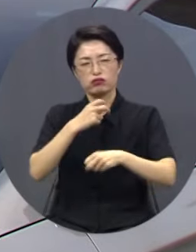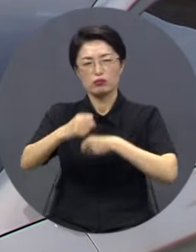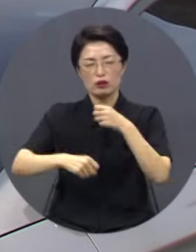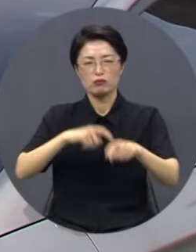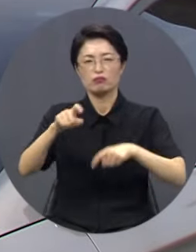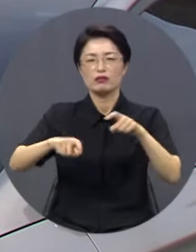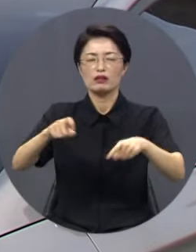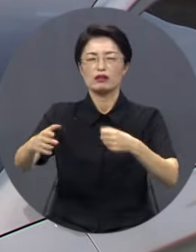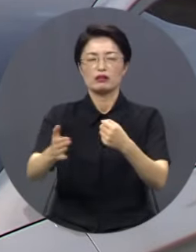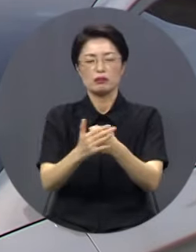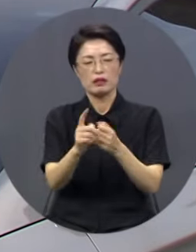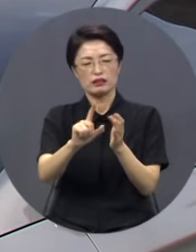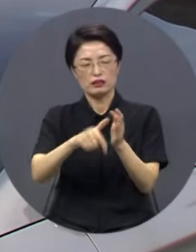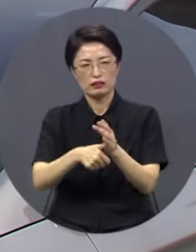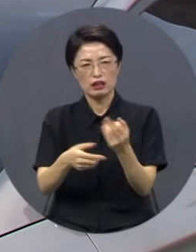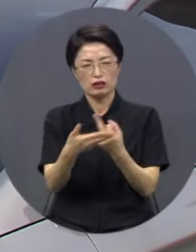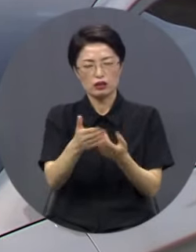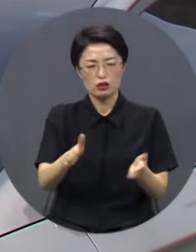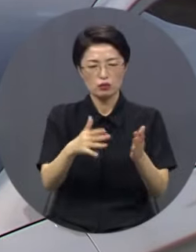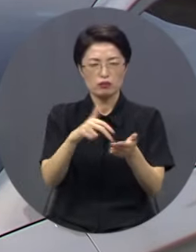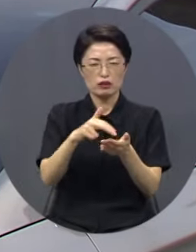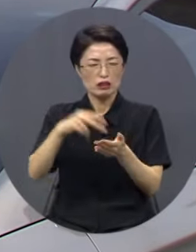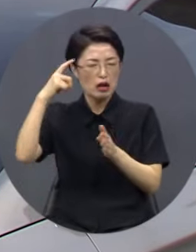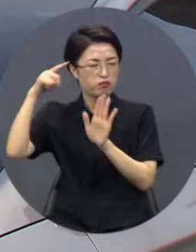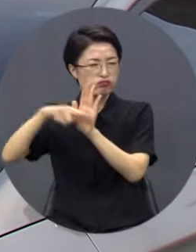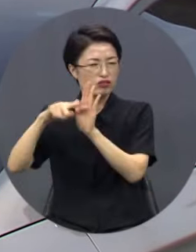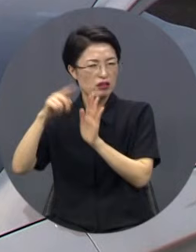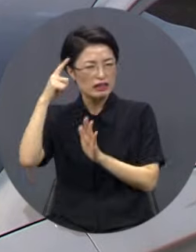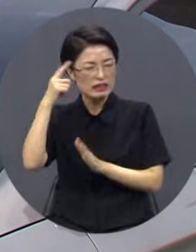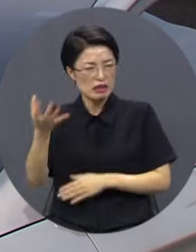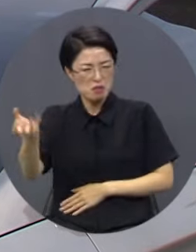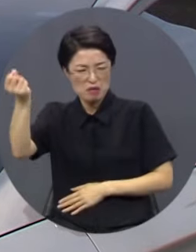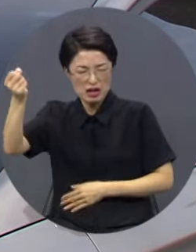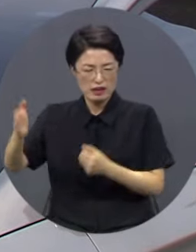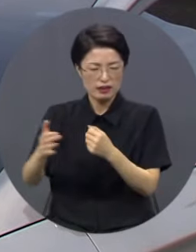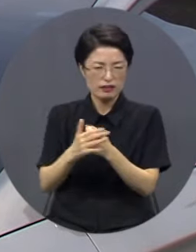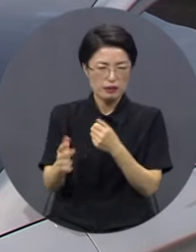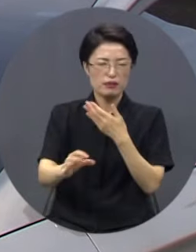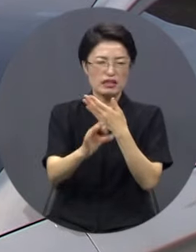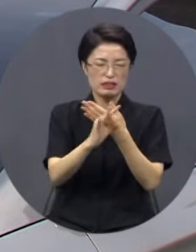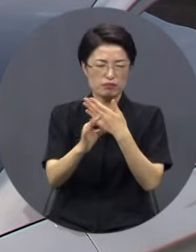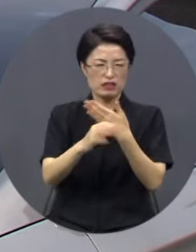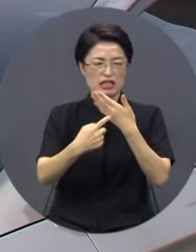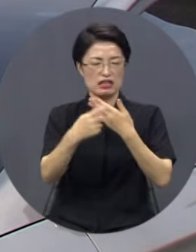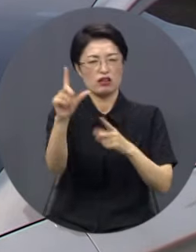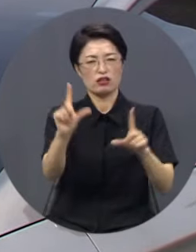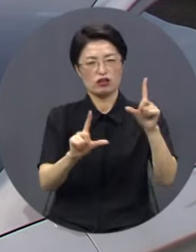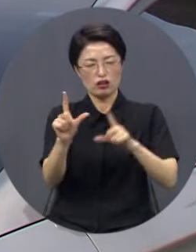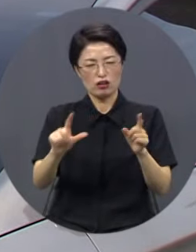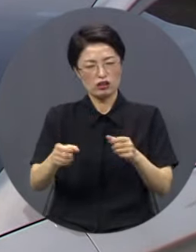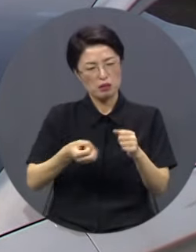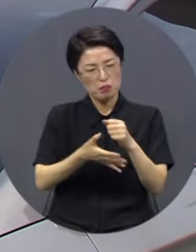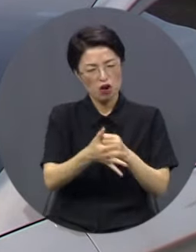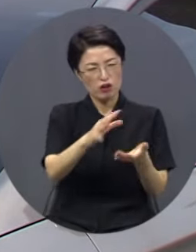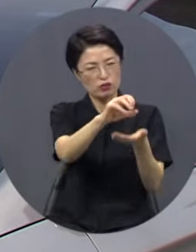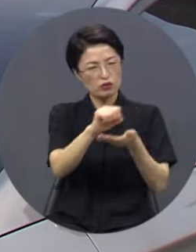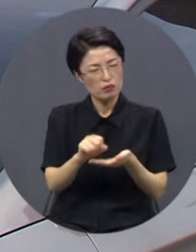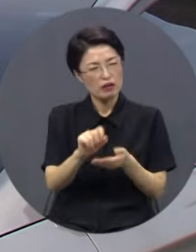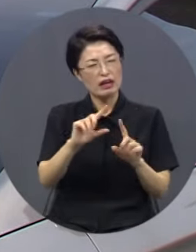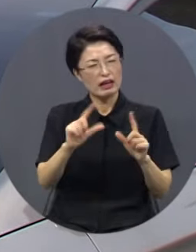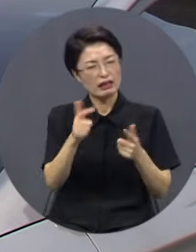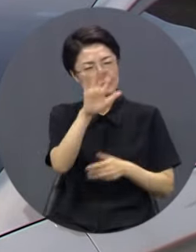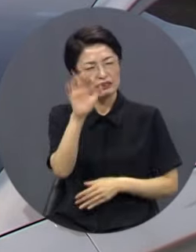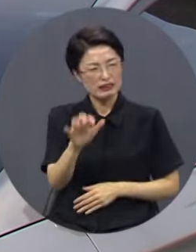제주도가 부정적 여론을 피하기 위한 임시방편으로 형식적인 영양 평가를 도입한 것은 아닌지 의문이 책이